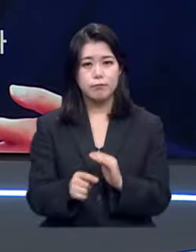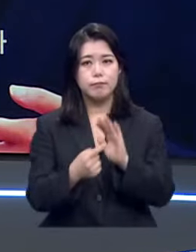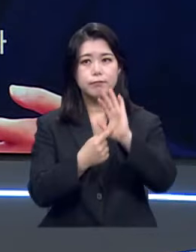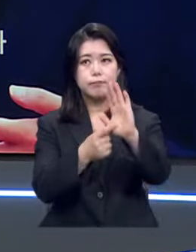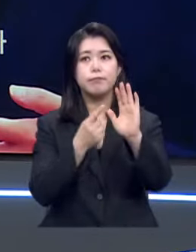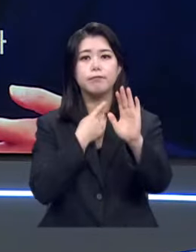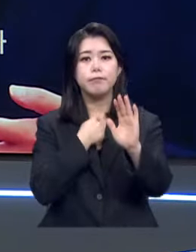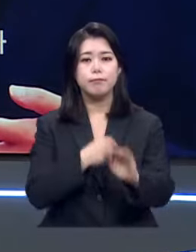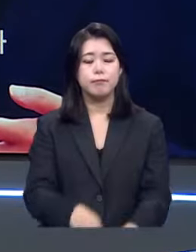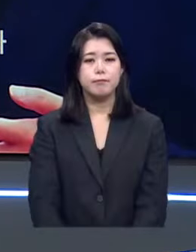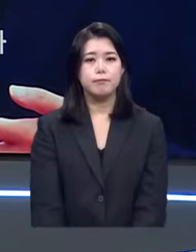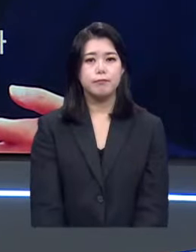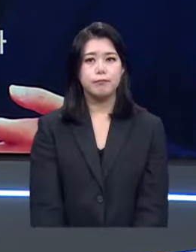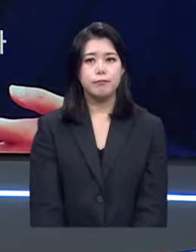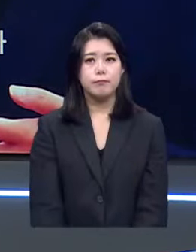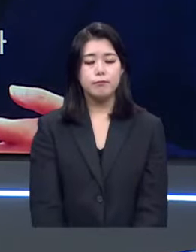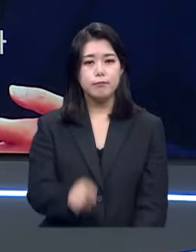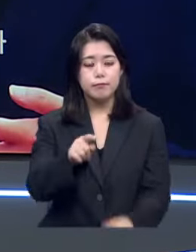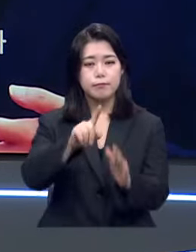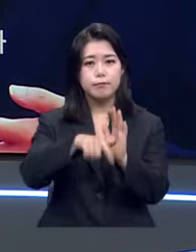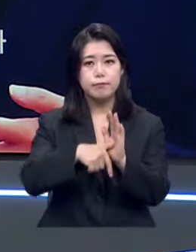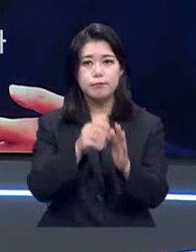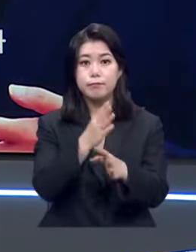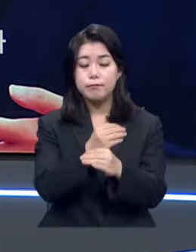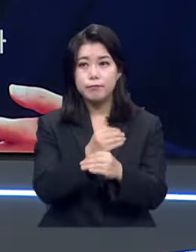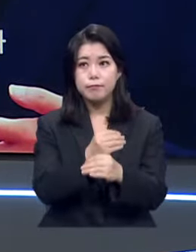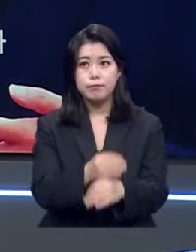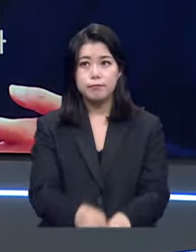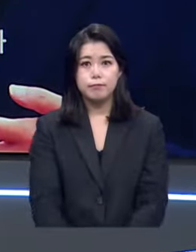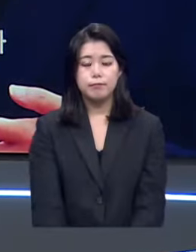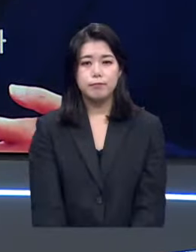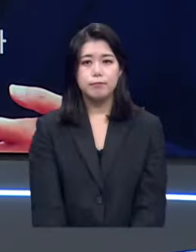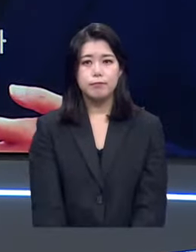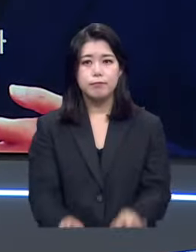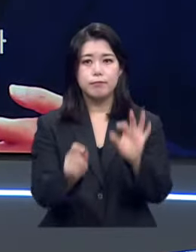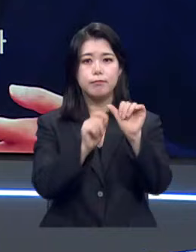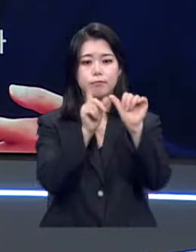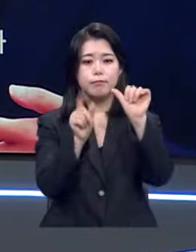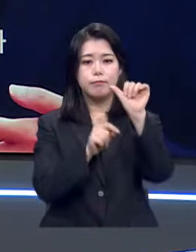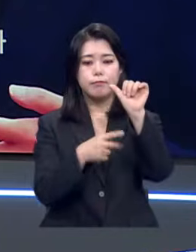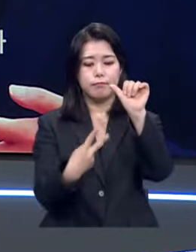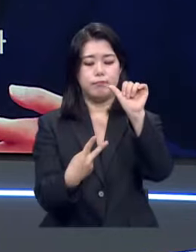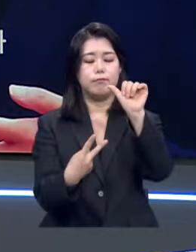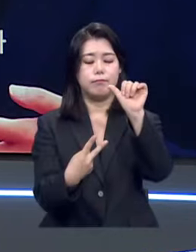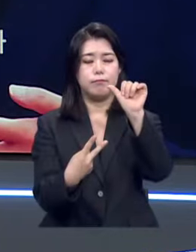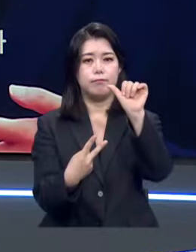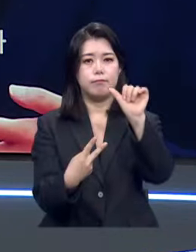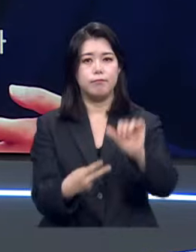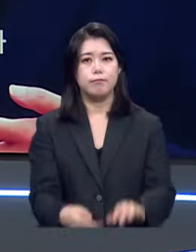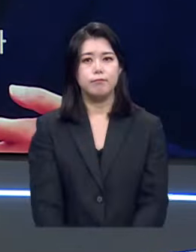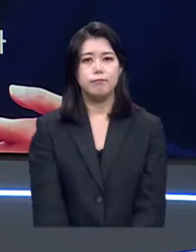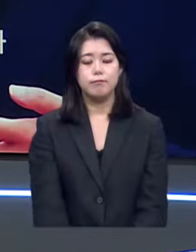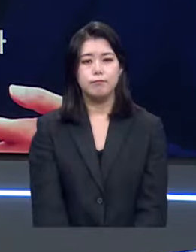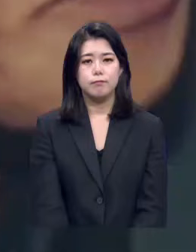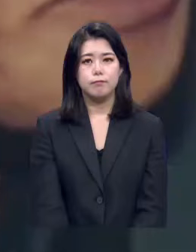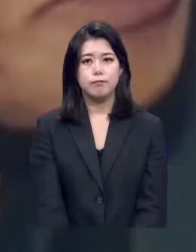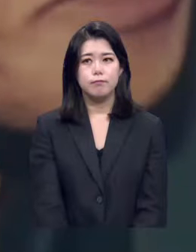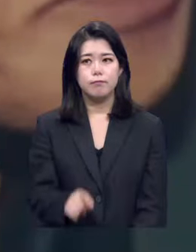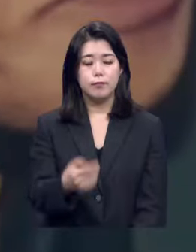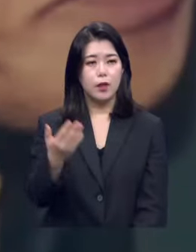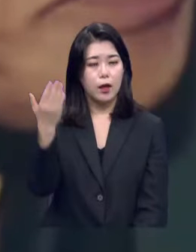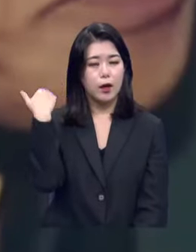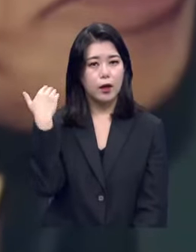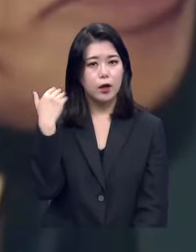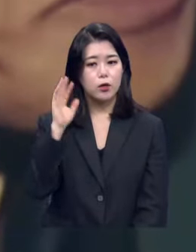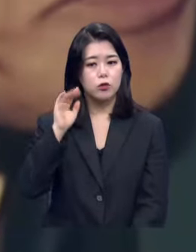공개가 됐었어요데 요때 시점이 그때 가 언제였냐 5월 2일이었다 거죠 근데 지금 저희가들은